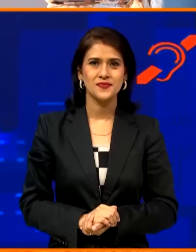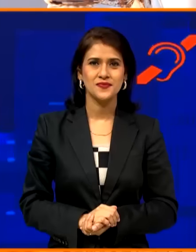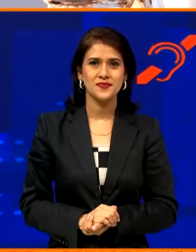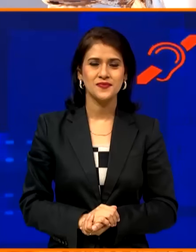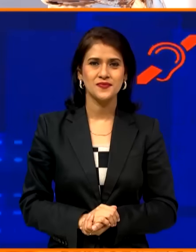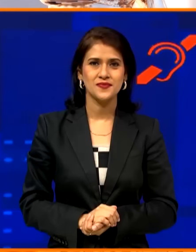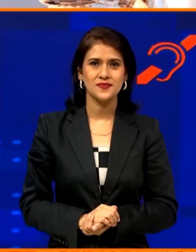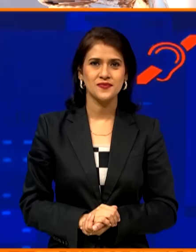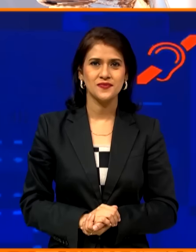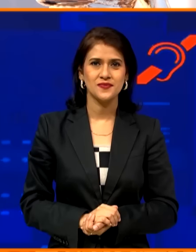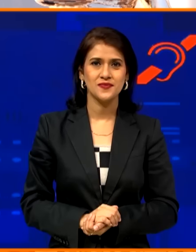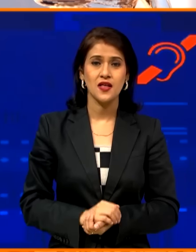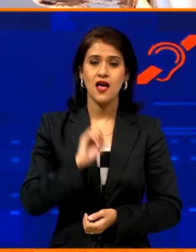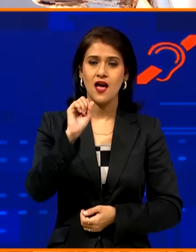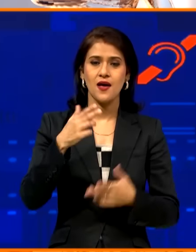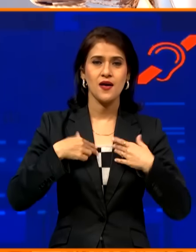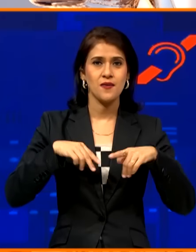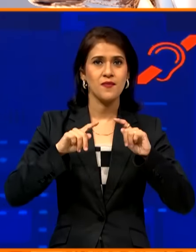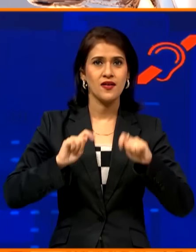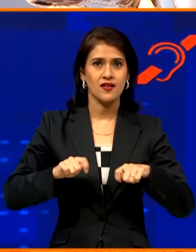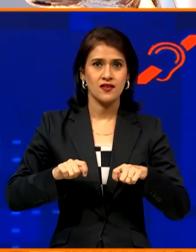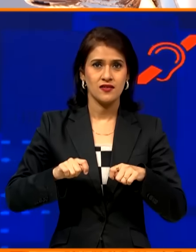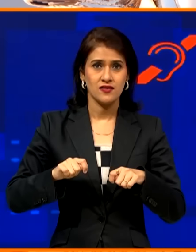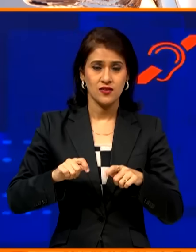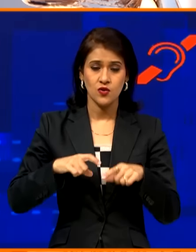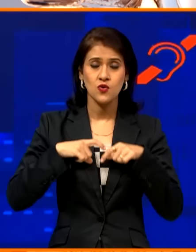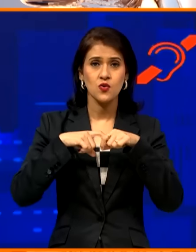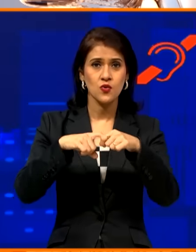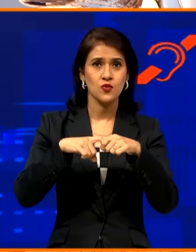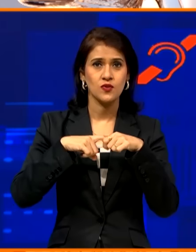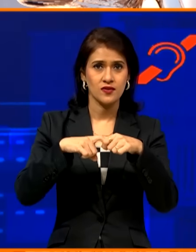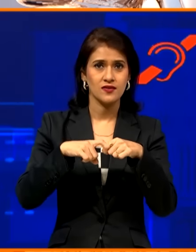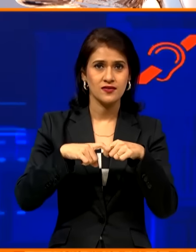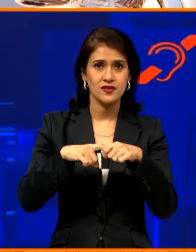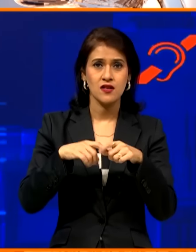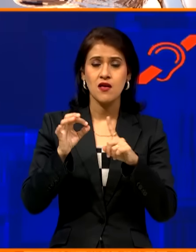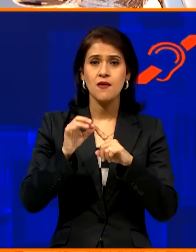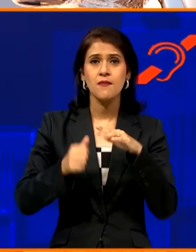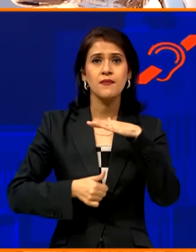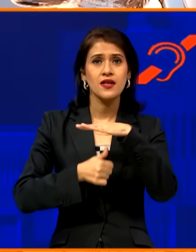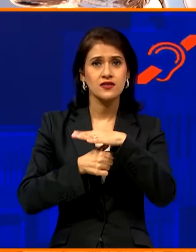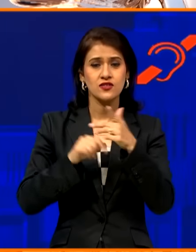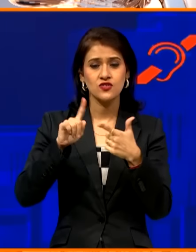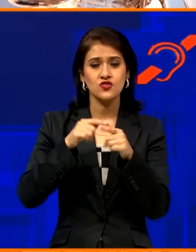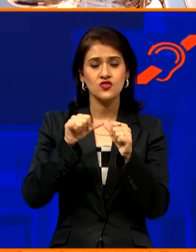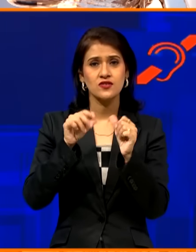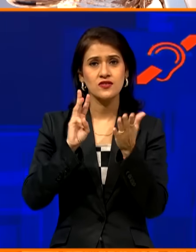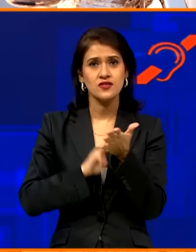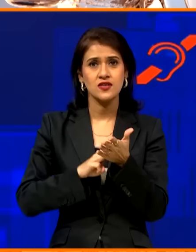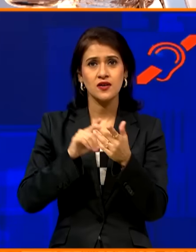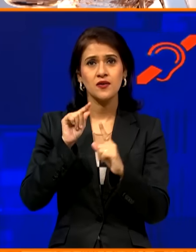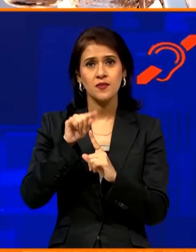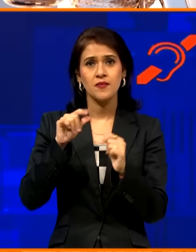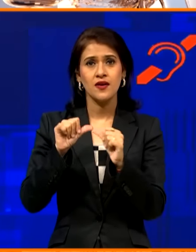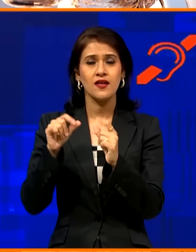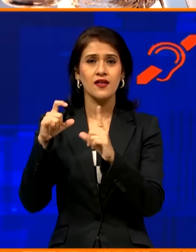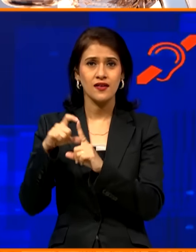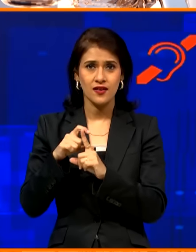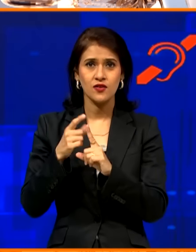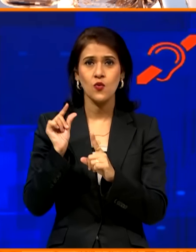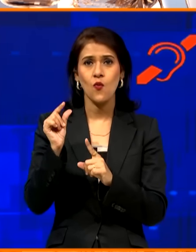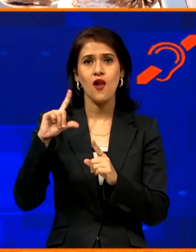म आपकी अदालत में जमीयत उलेमा हिंद के प्रेसिडेंट मौलाना महमूद मदनी पर इल्जाम